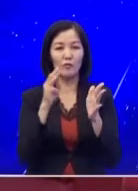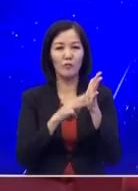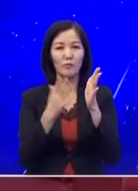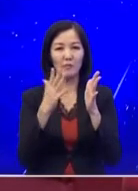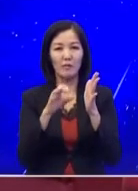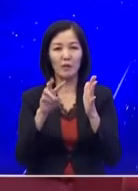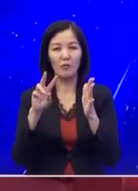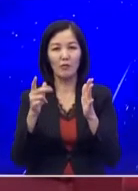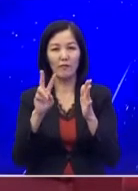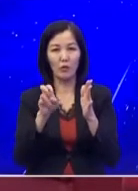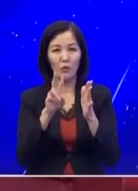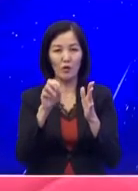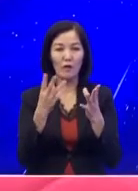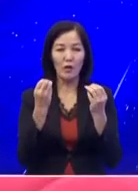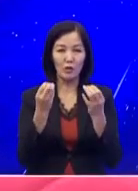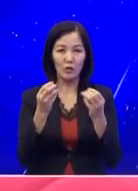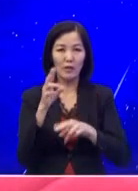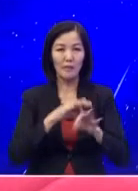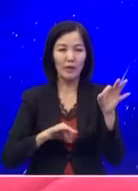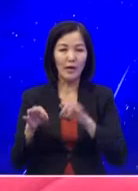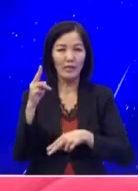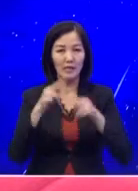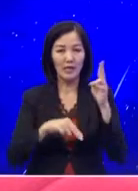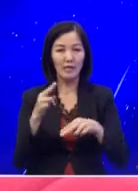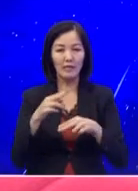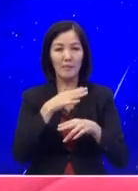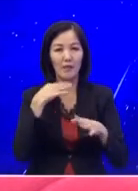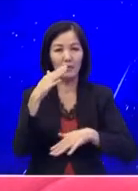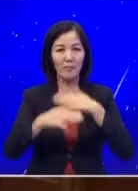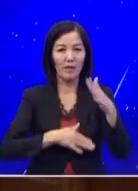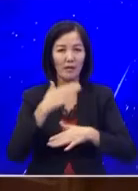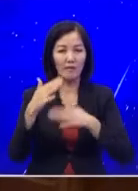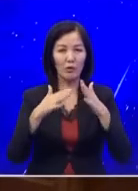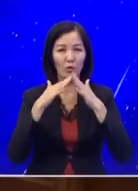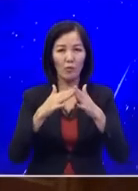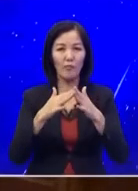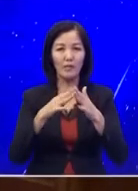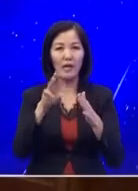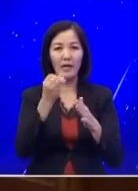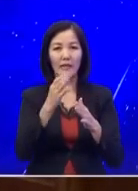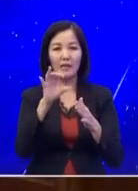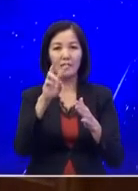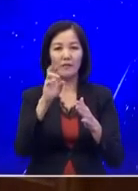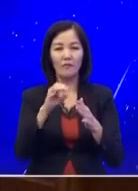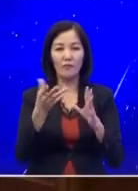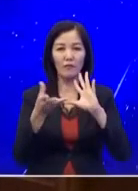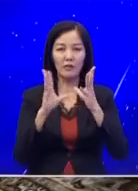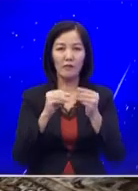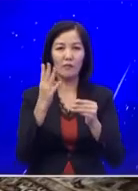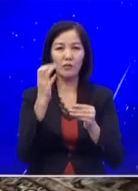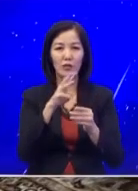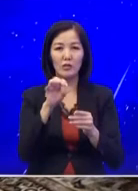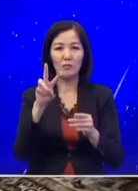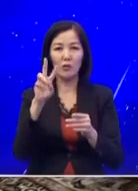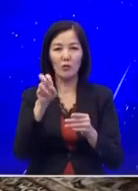долларов. Еще один проект – строительство в нашей области мясоперерабатывающего комплекса компании Tyson Foods на сумму 400